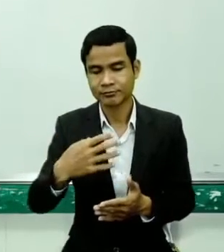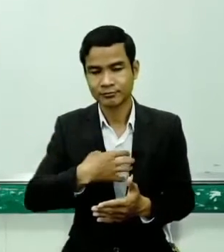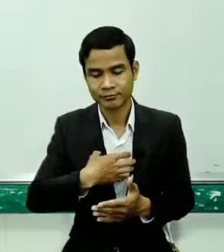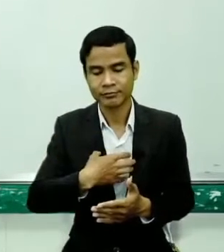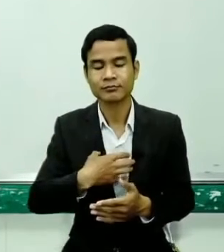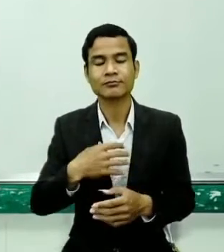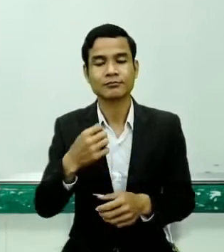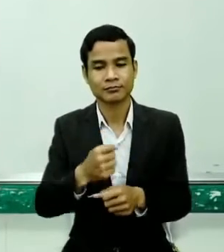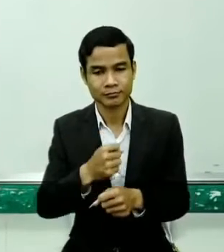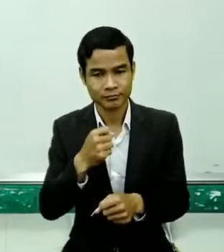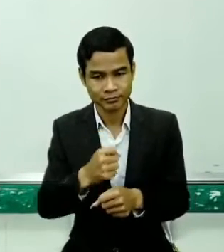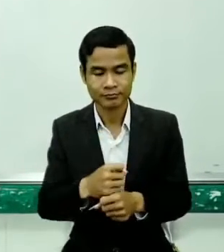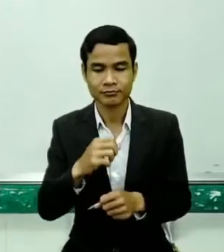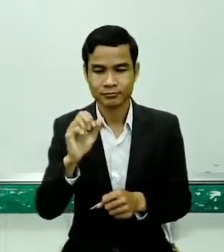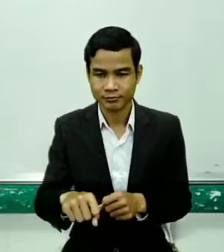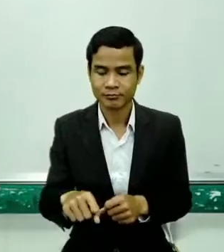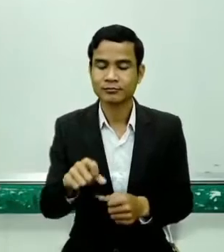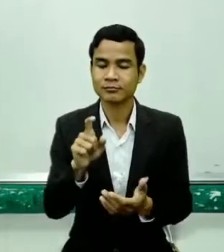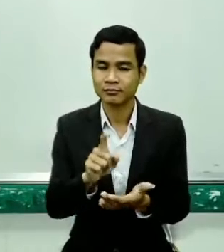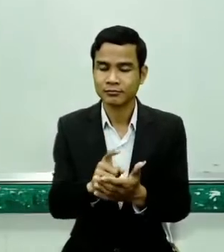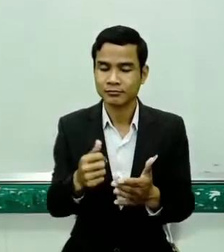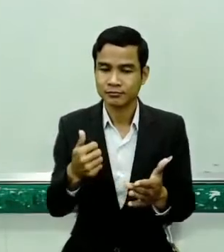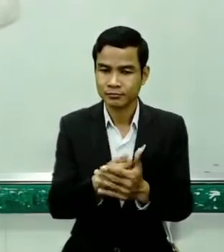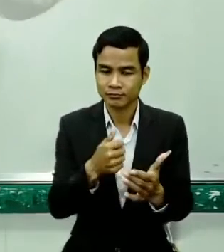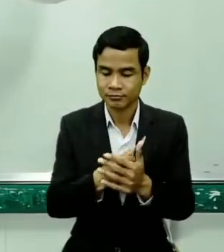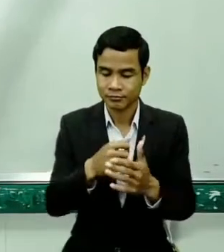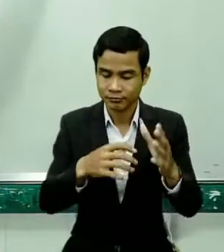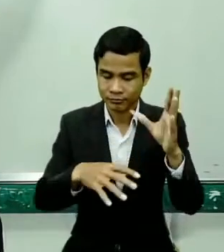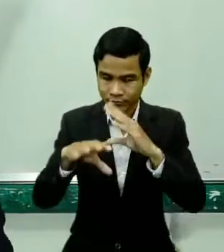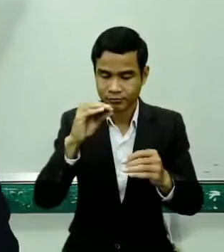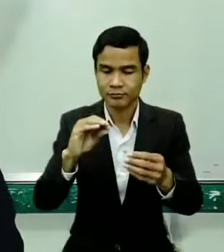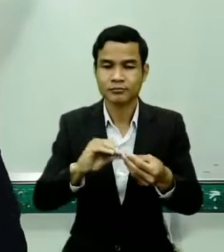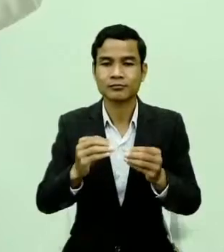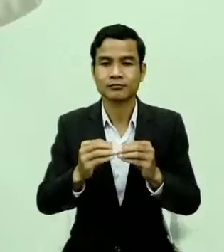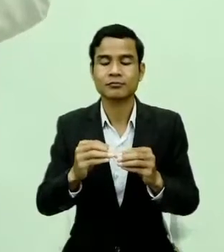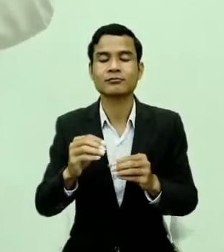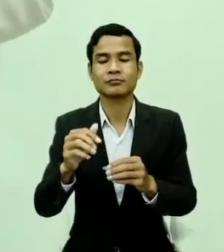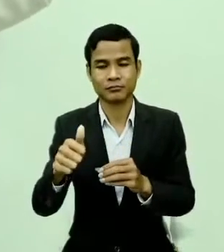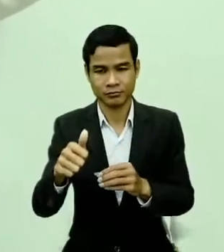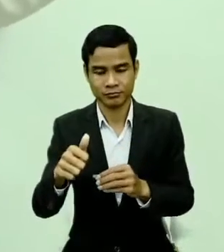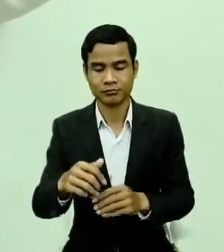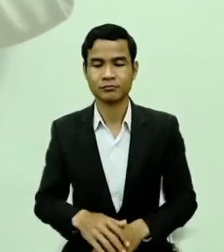thử nốt cứ trừ tay không riêng ở chốt lệ lọ